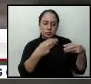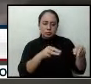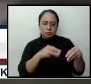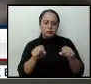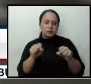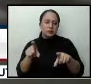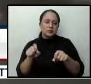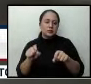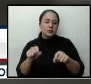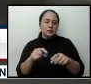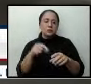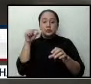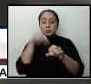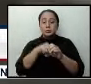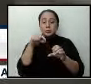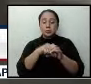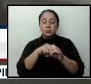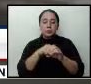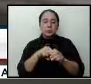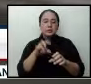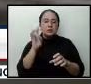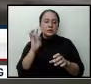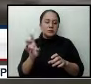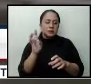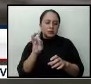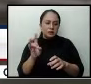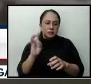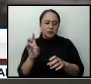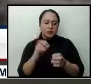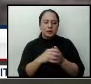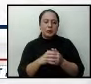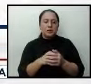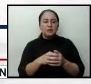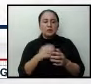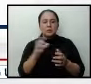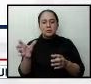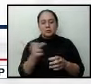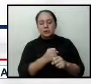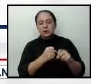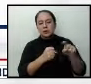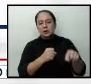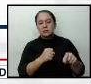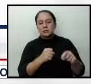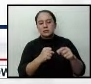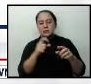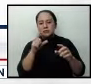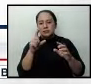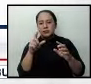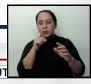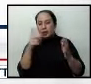supermarket ang tig 70 pesos na nakumpiskang smuggled na asukal. Mas accessible po siya.